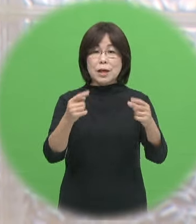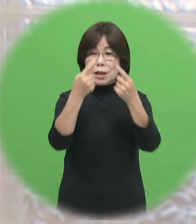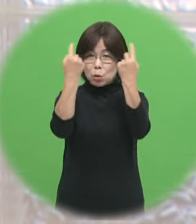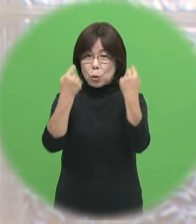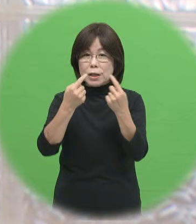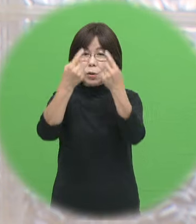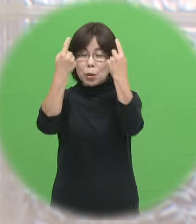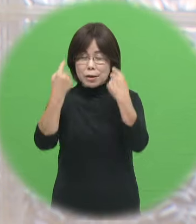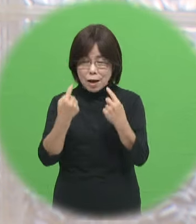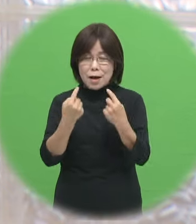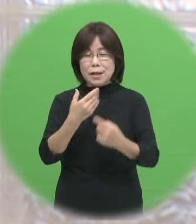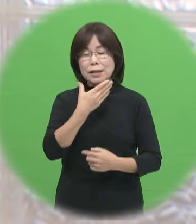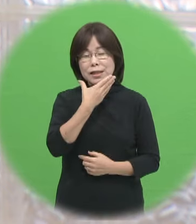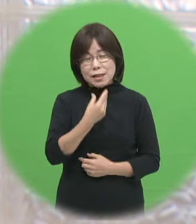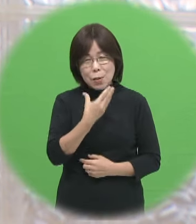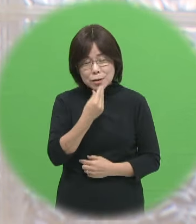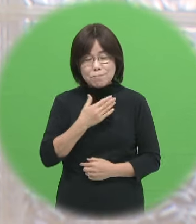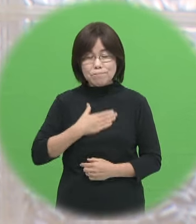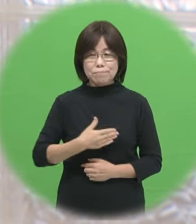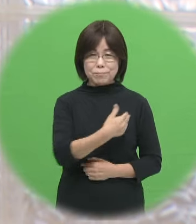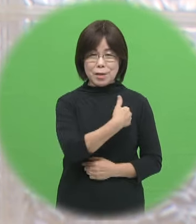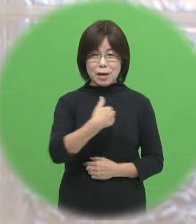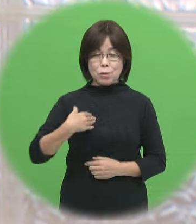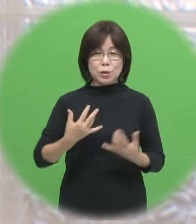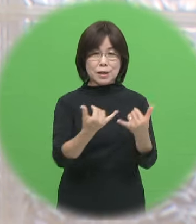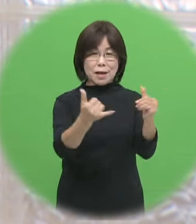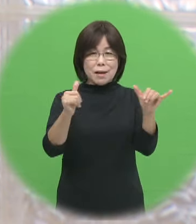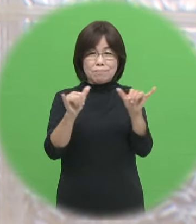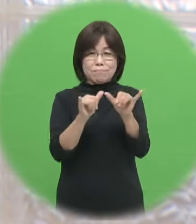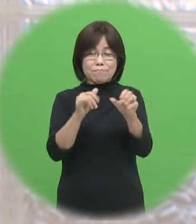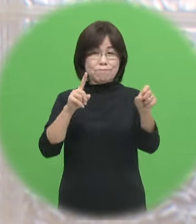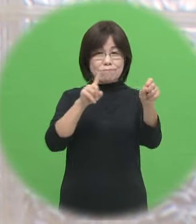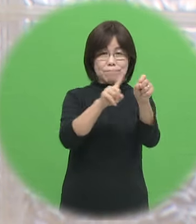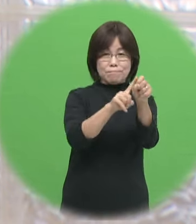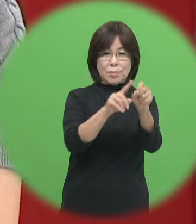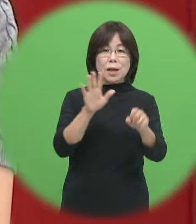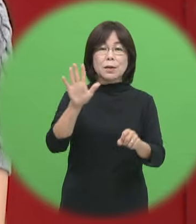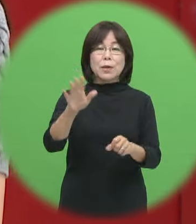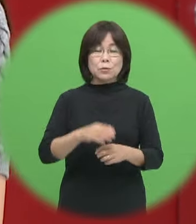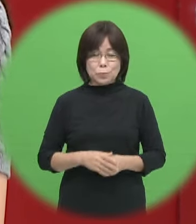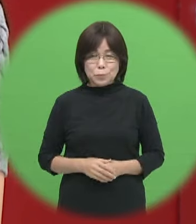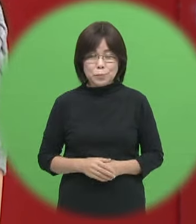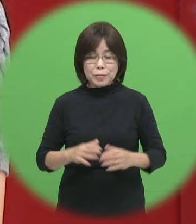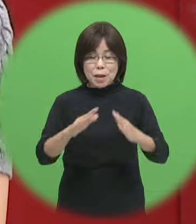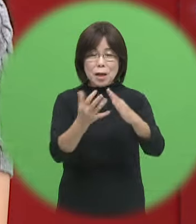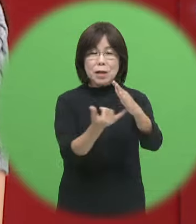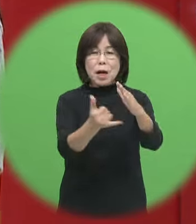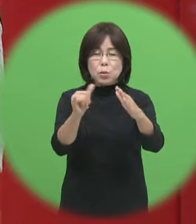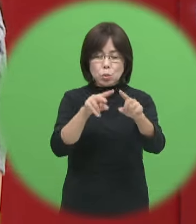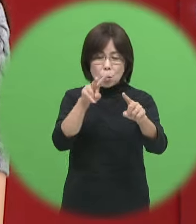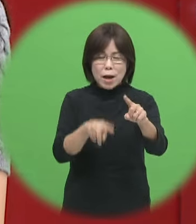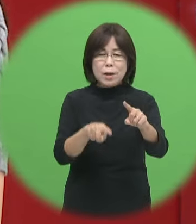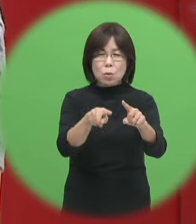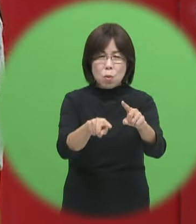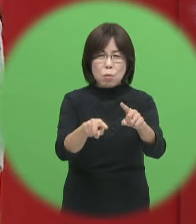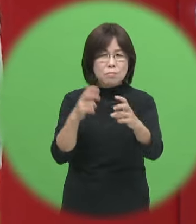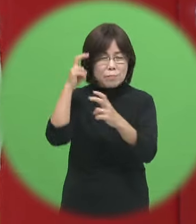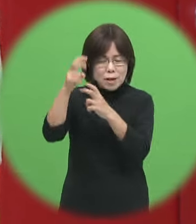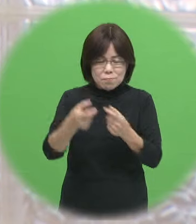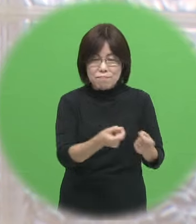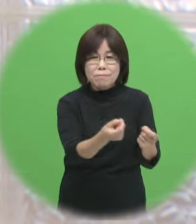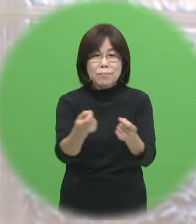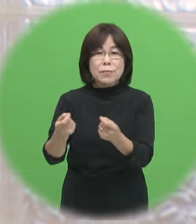一人が豊かさを実感できる社会を作るということを掲げています。家族のケアは誰にでも起こり得